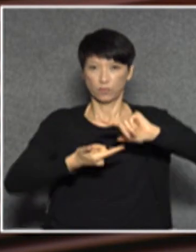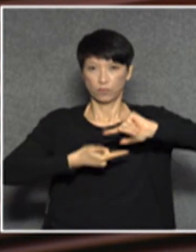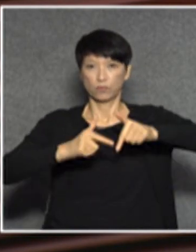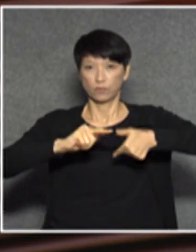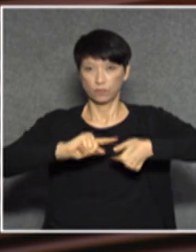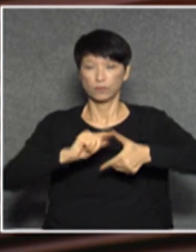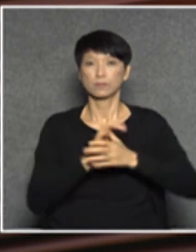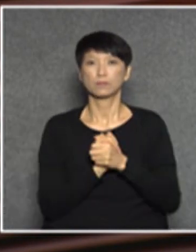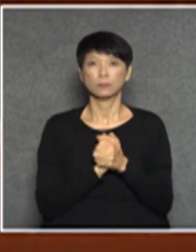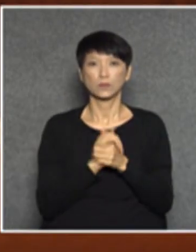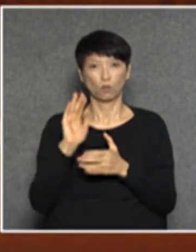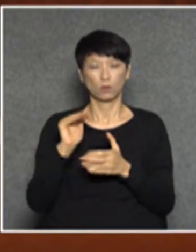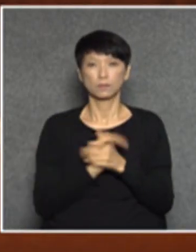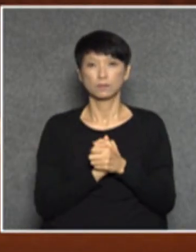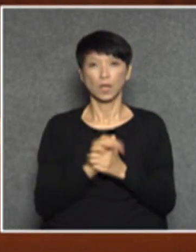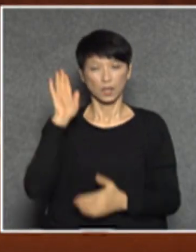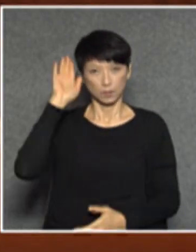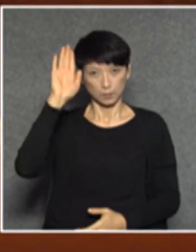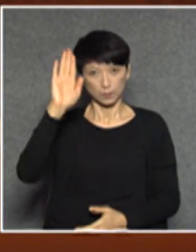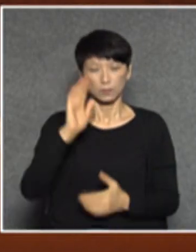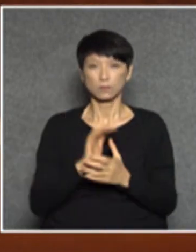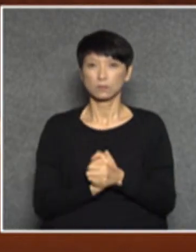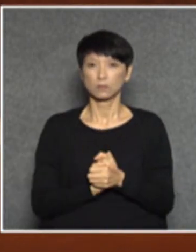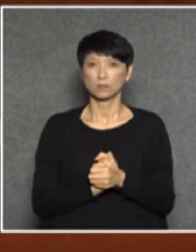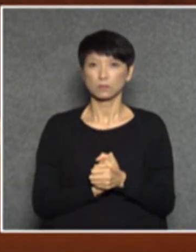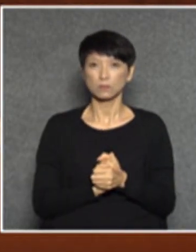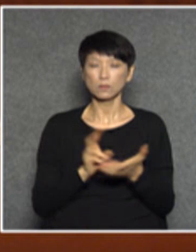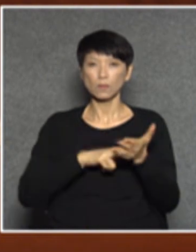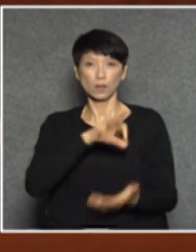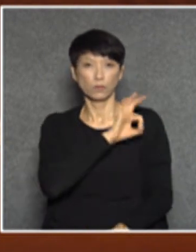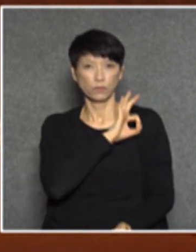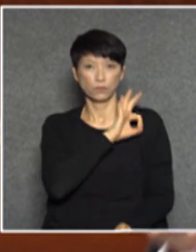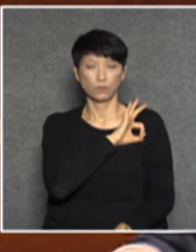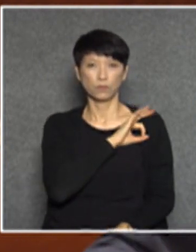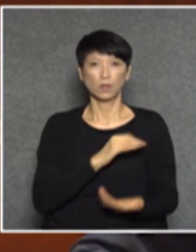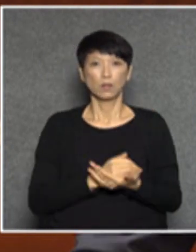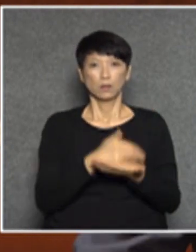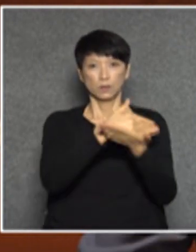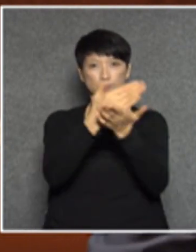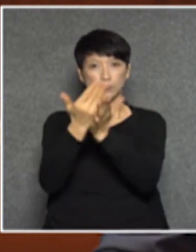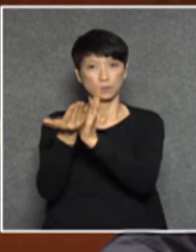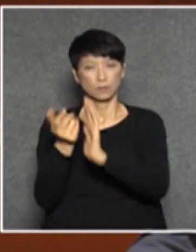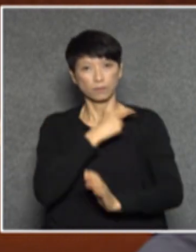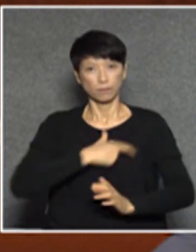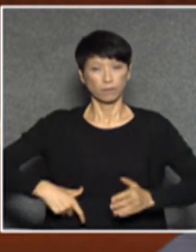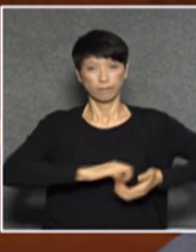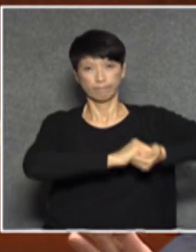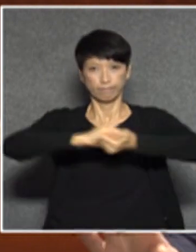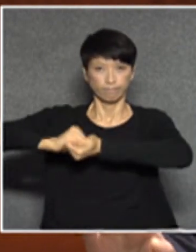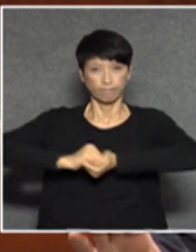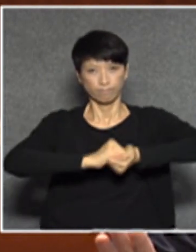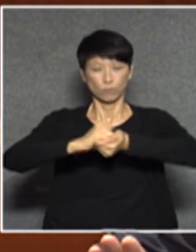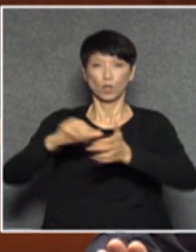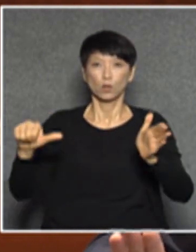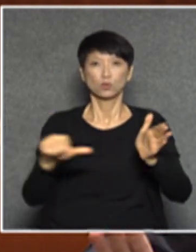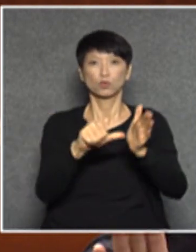基本上我們是希望可以跟立法會各方面的議員最大程度的合作。無論